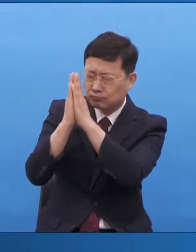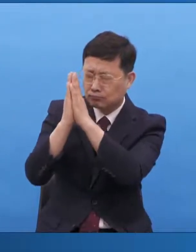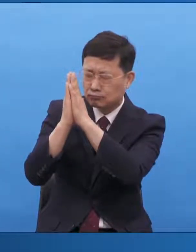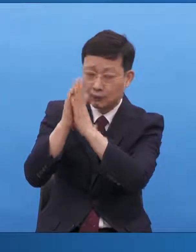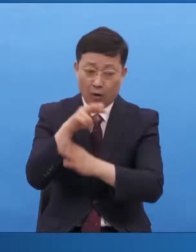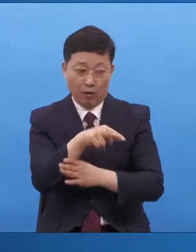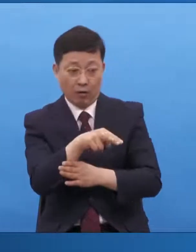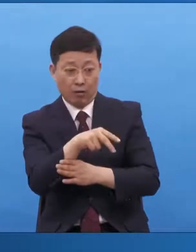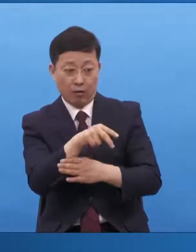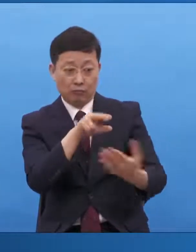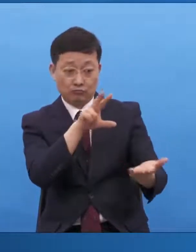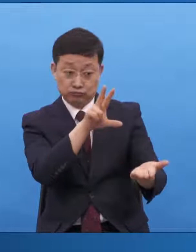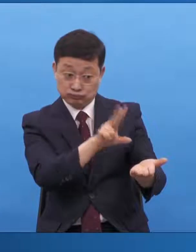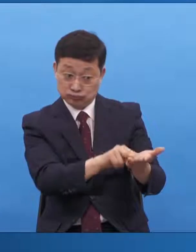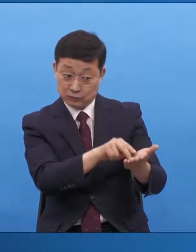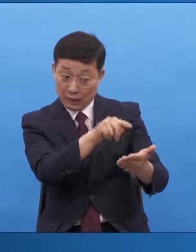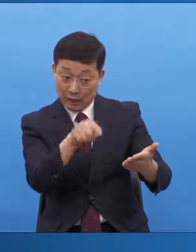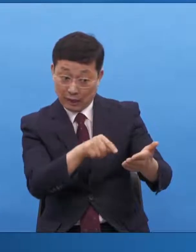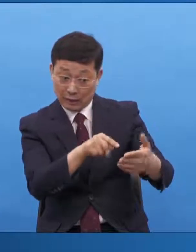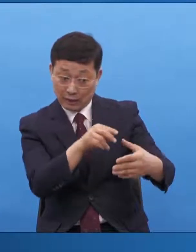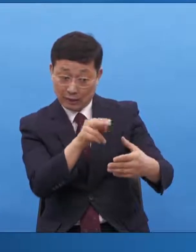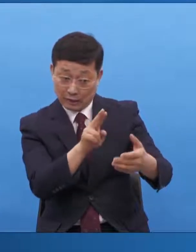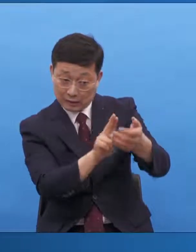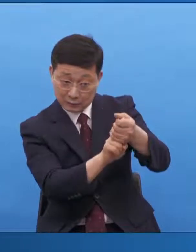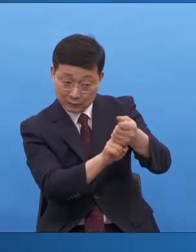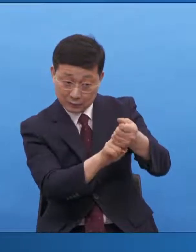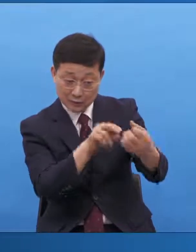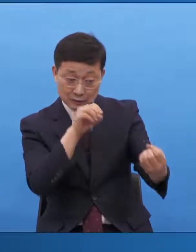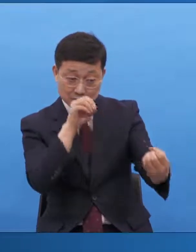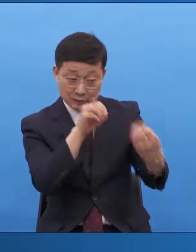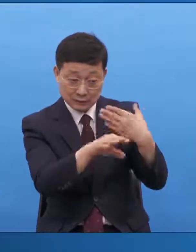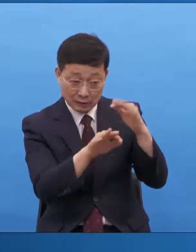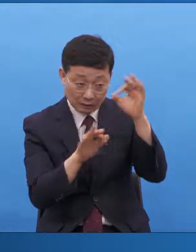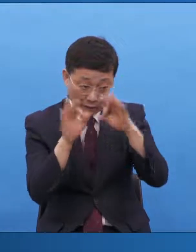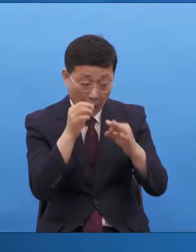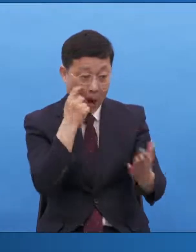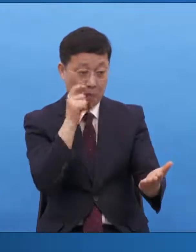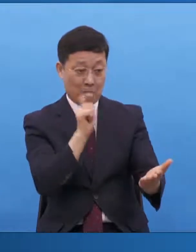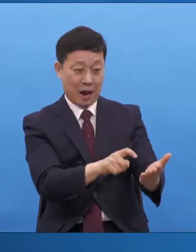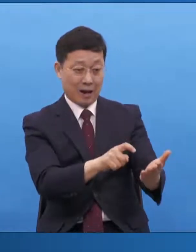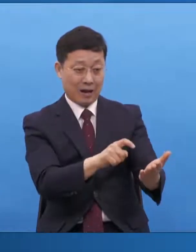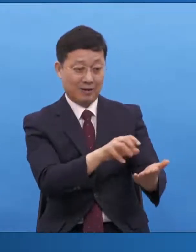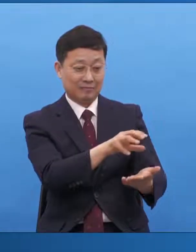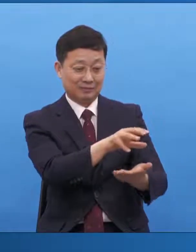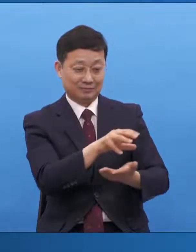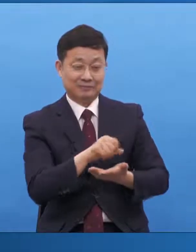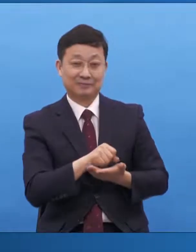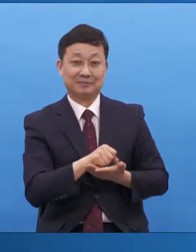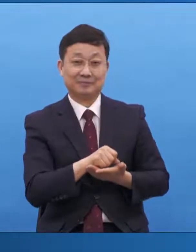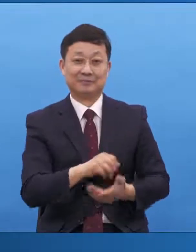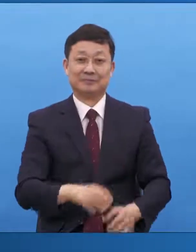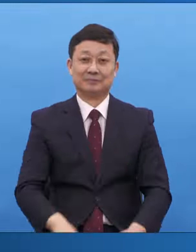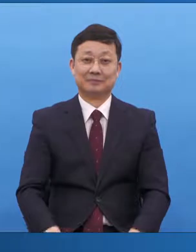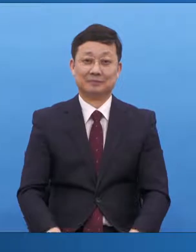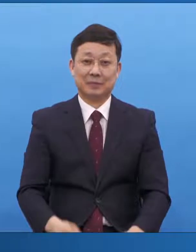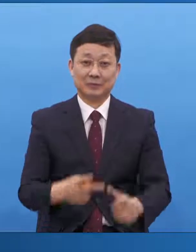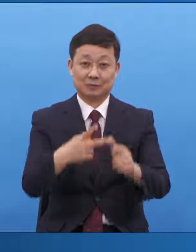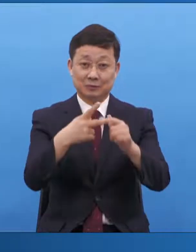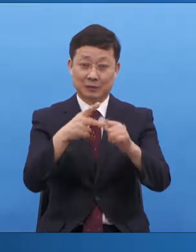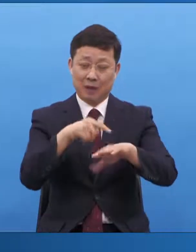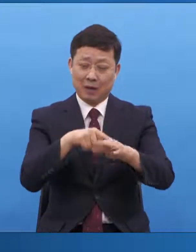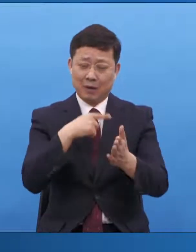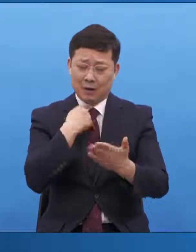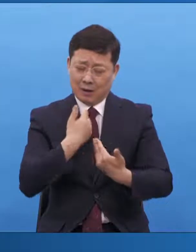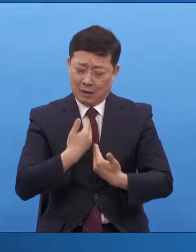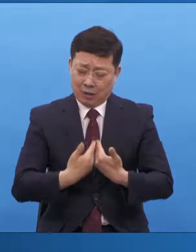있기 때문에 But those who are always enjoying this prayer, the answer is already in front of them. That's why they can confirm them. 그리고 우리는 갈등이 생기잖아요. And we have